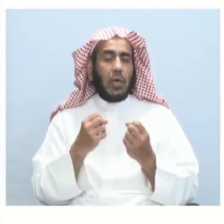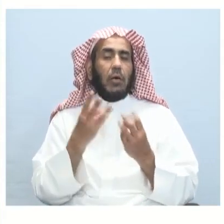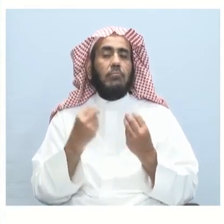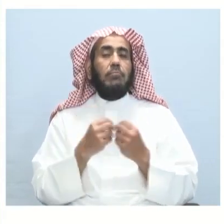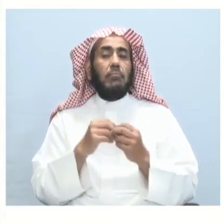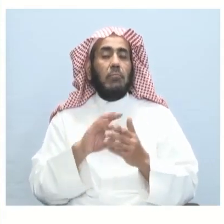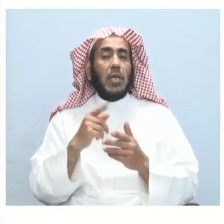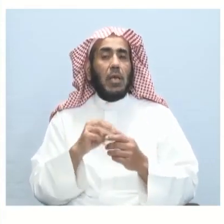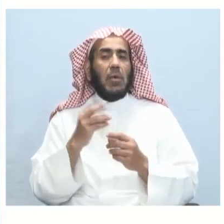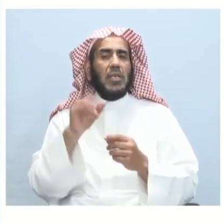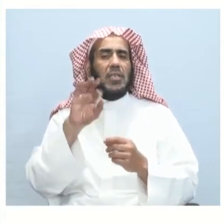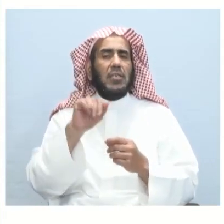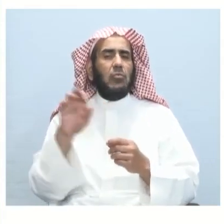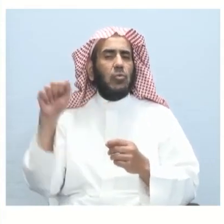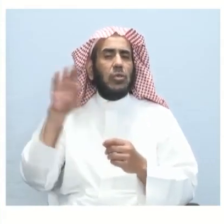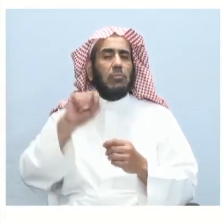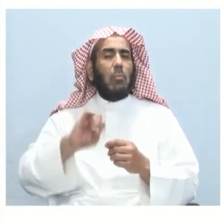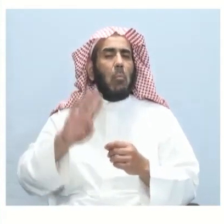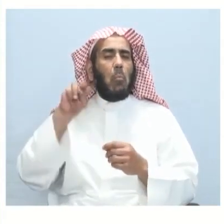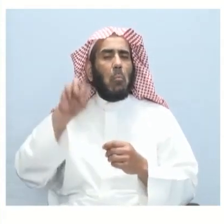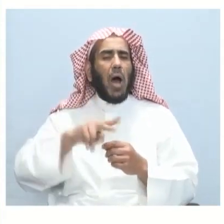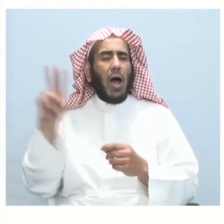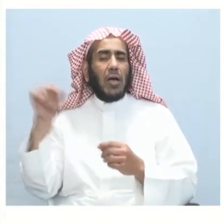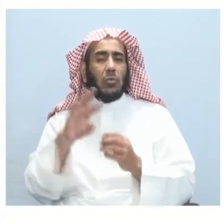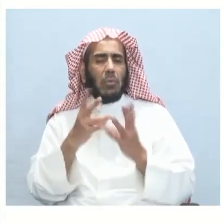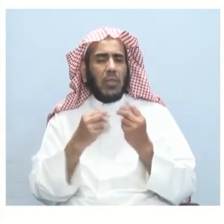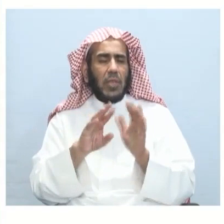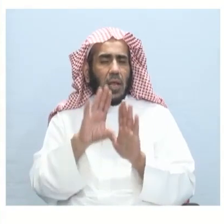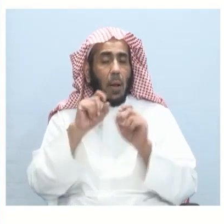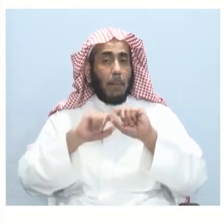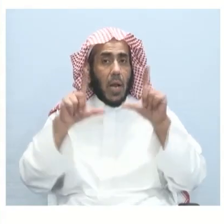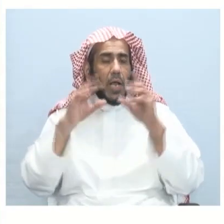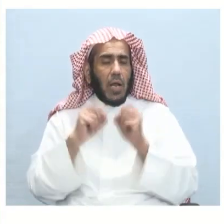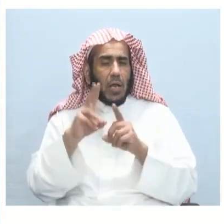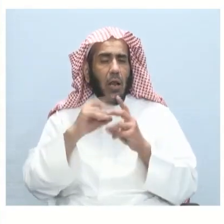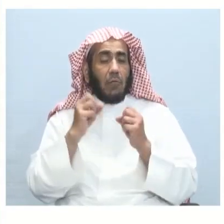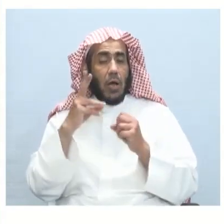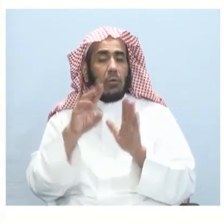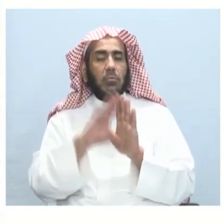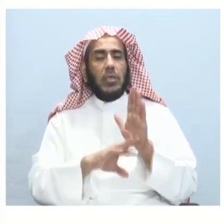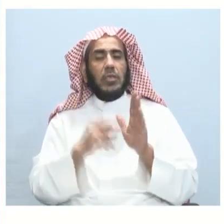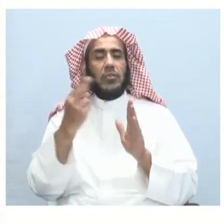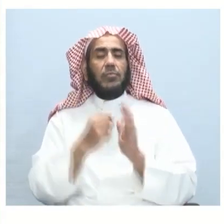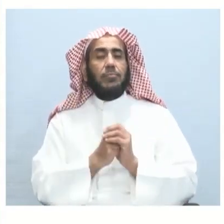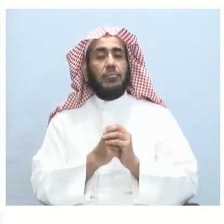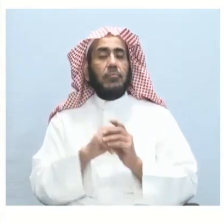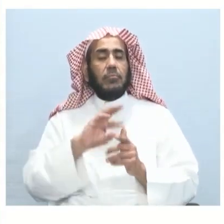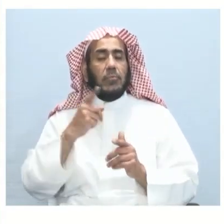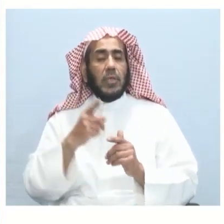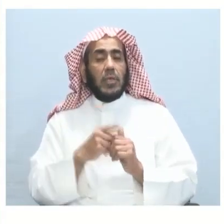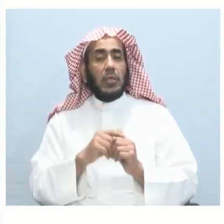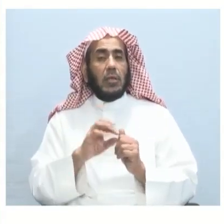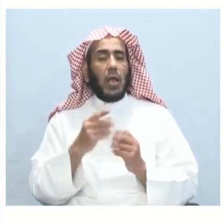بينما سمارت ارت هو تمثيل مرئي للمعلومات والافكار المصممه للنص انه اذا كانت